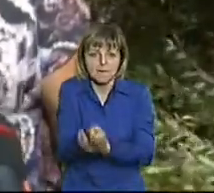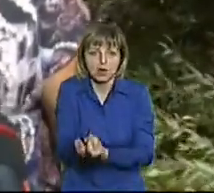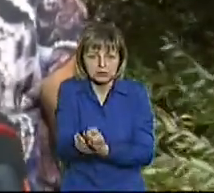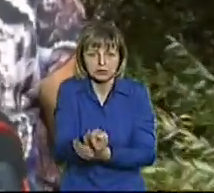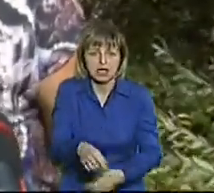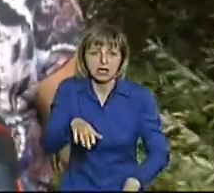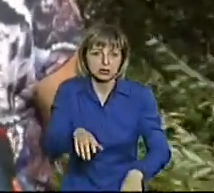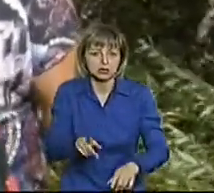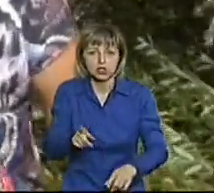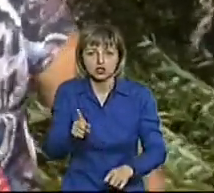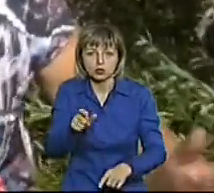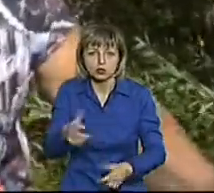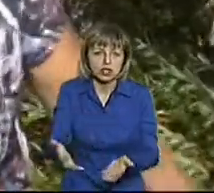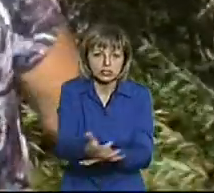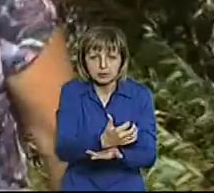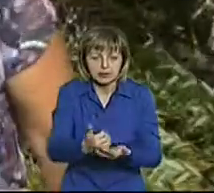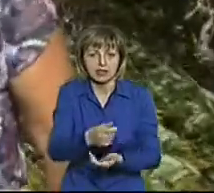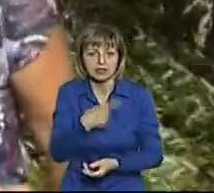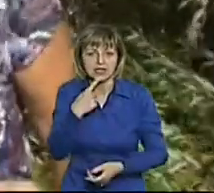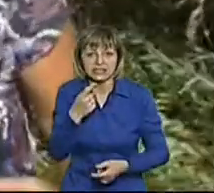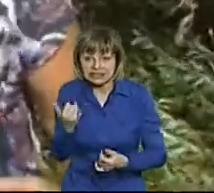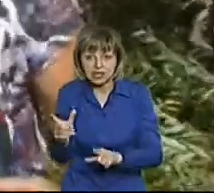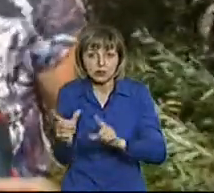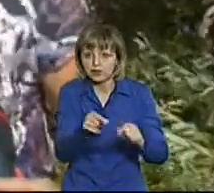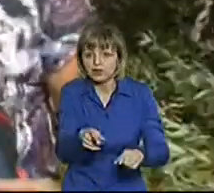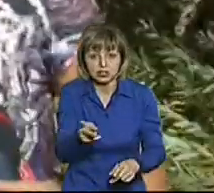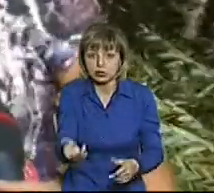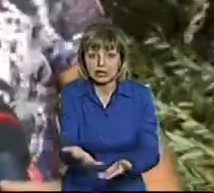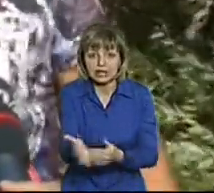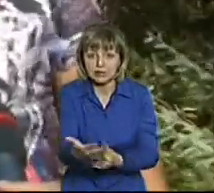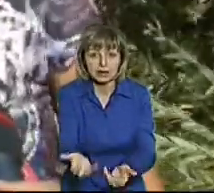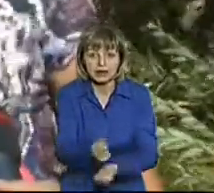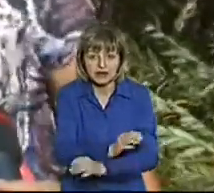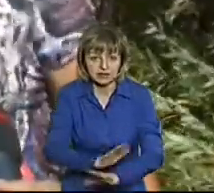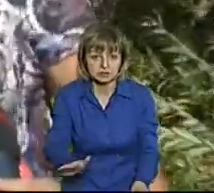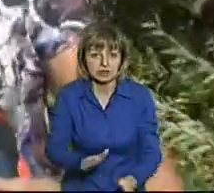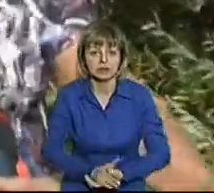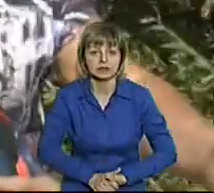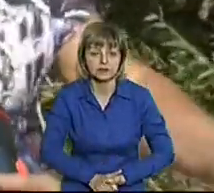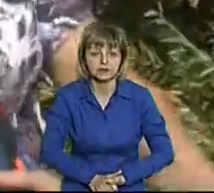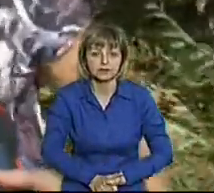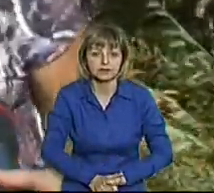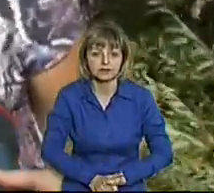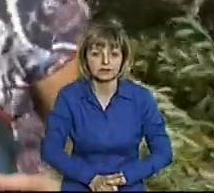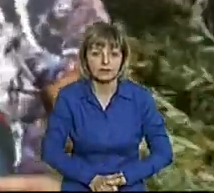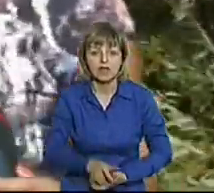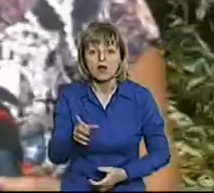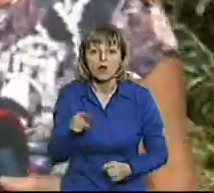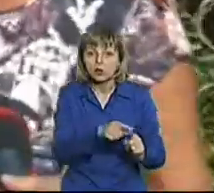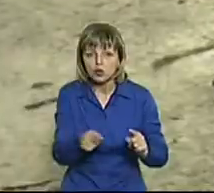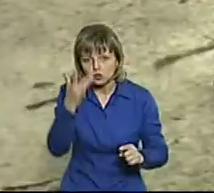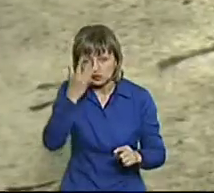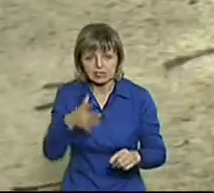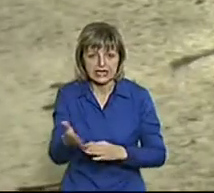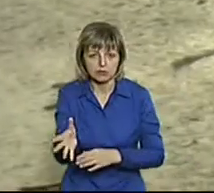бовтає, щоб ми не зловили рибі. І каже, зараз ви від'їдете, ви тут нічого риби не візьмете, ми всю рибу заберемо. Вони за ціле літо її виловили вже